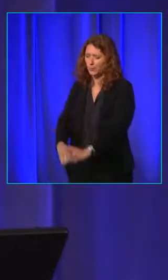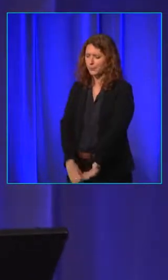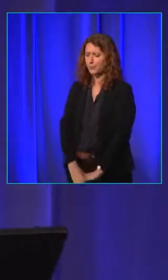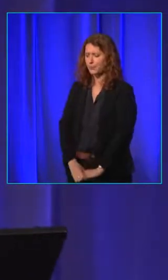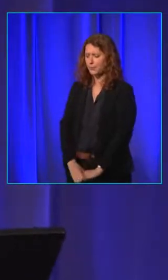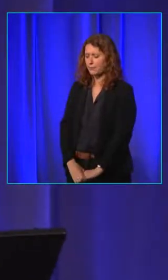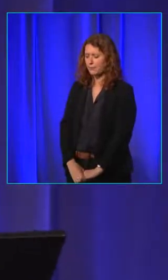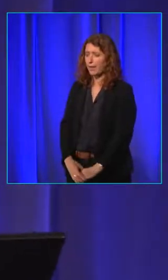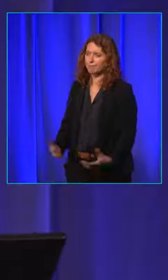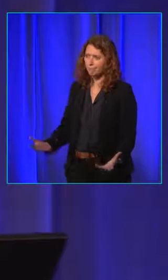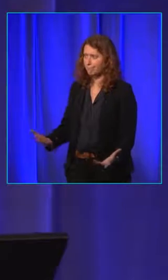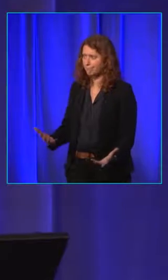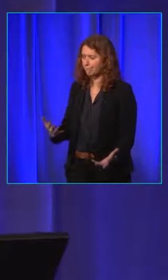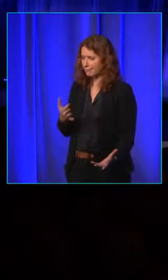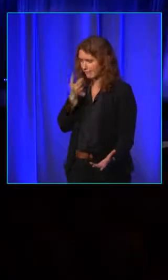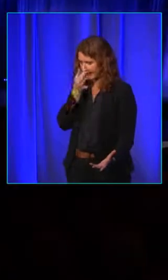Hop, bien joué.